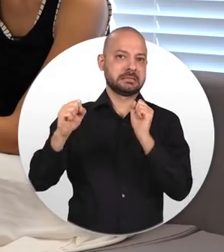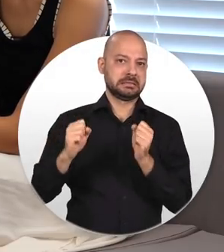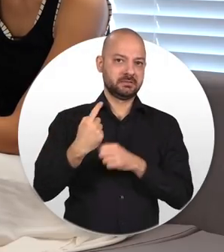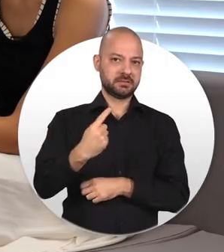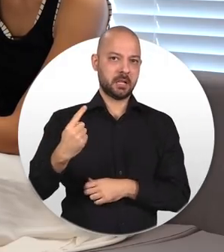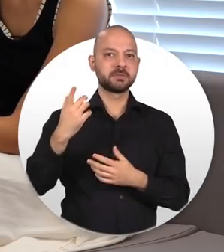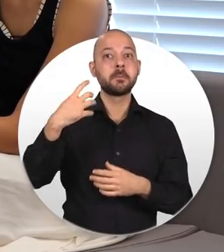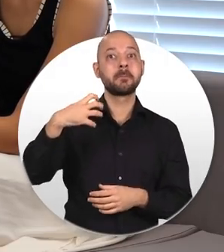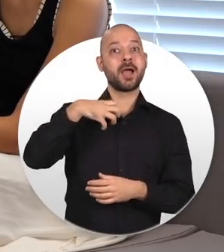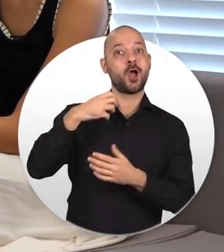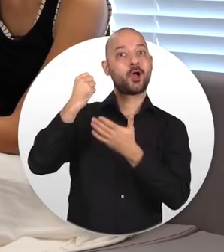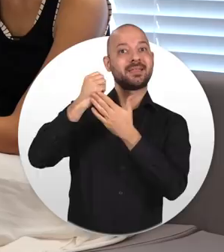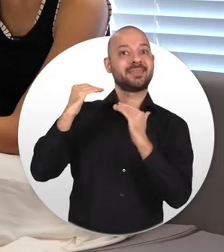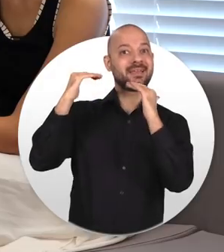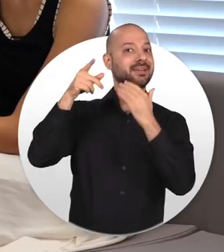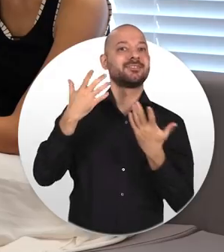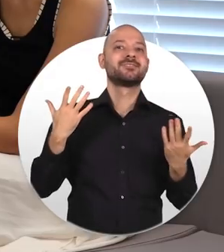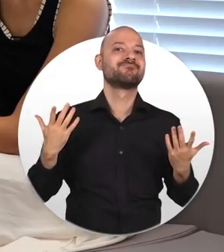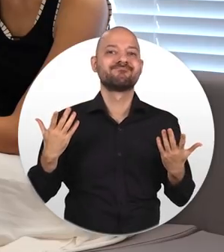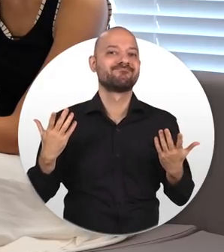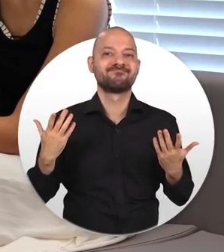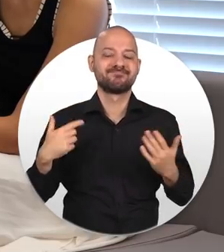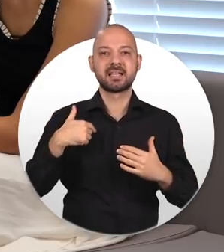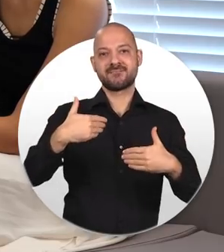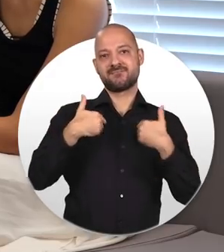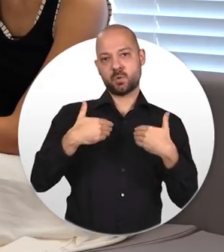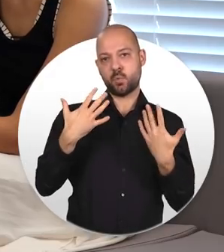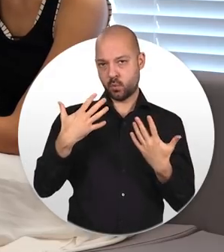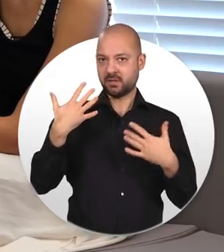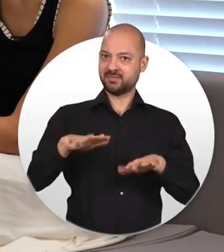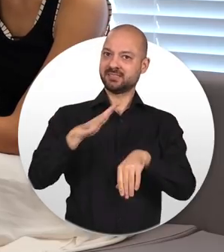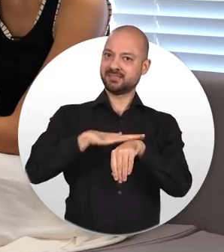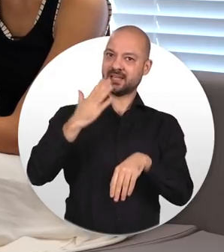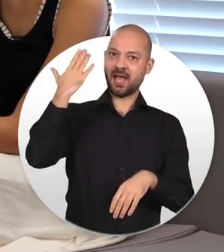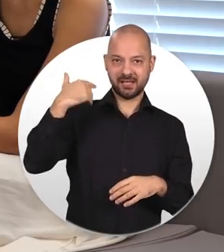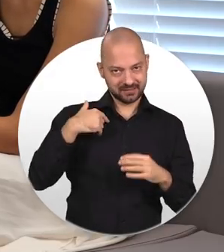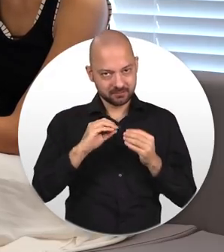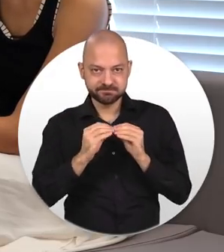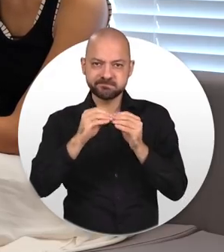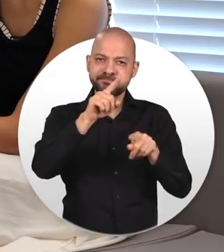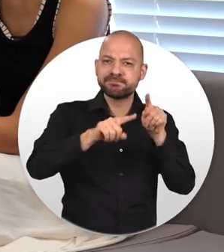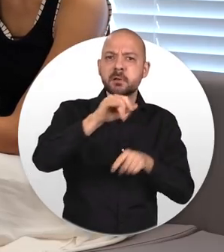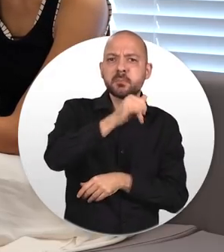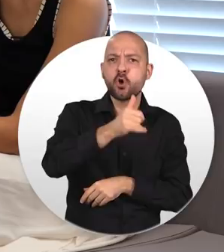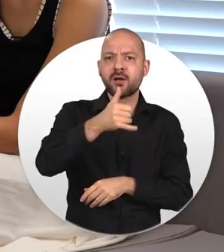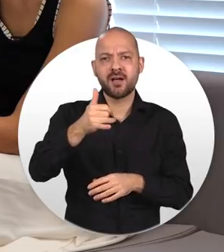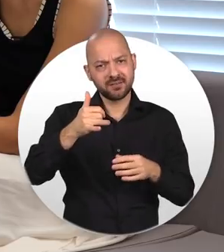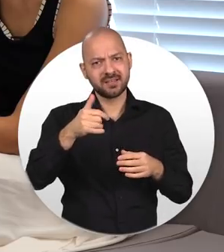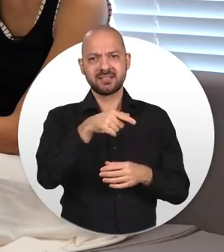von den Autorität Publiken. Dafür sind wir froh, dass wir das Demos gemacht haben. Und ich meine, dass so die verschiedenen Projekte mitgesprochen haben, dass wir zu Lützburg